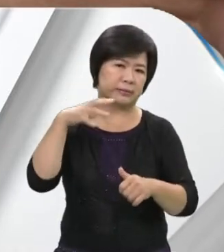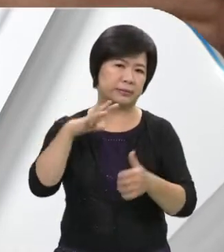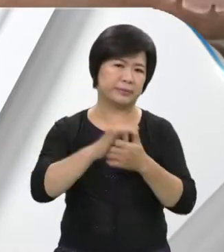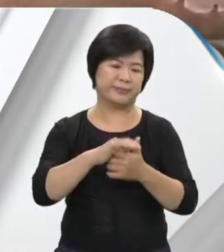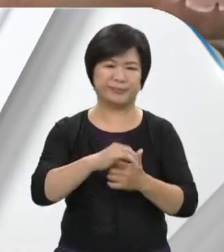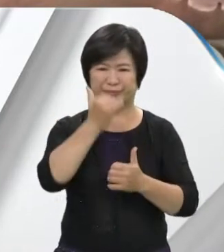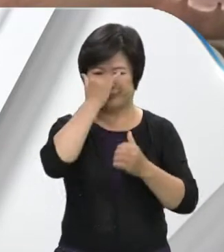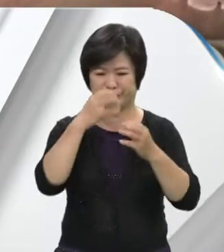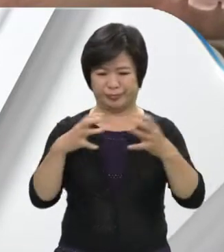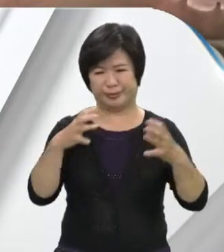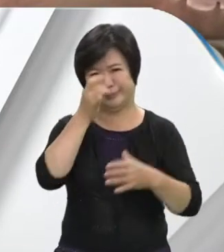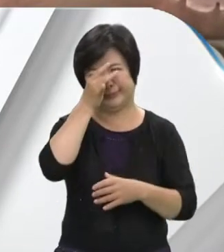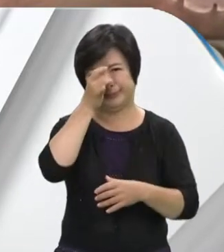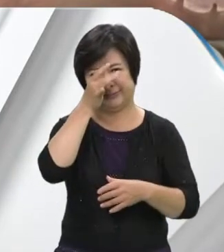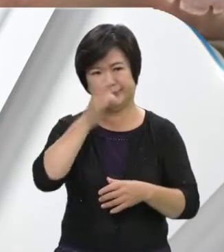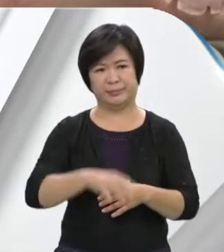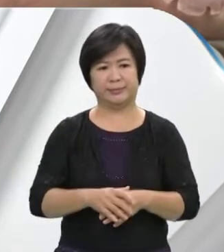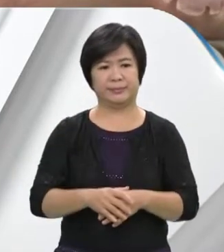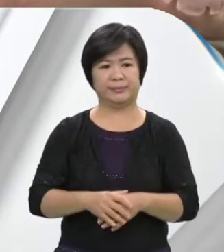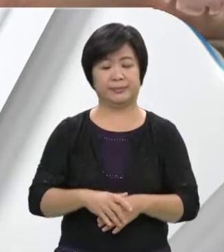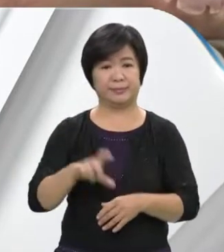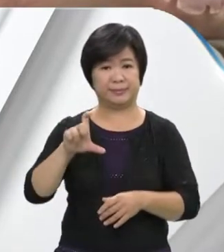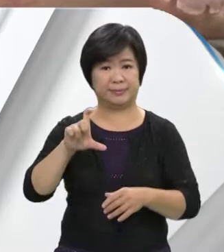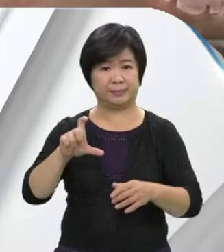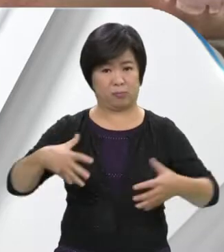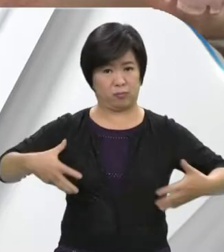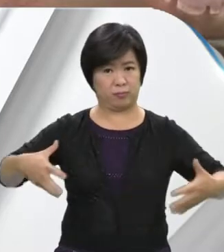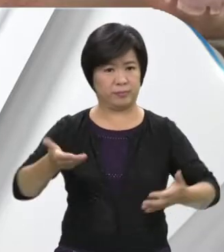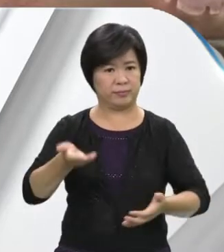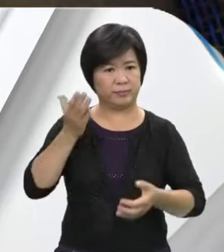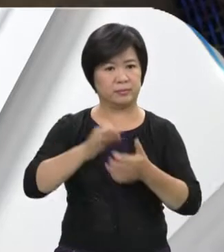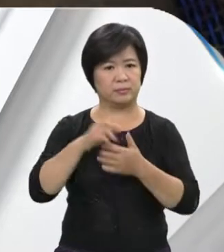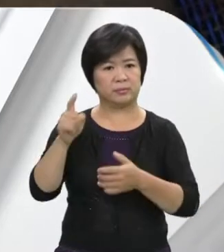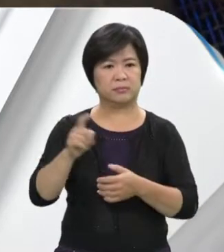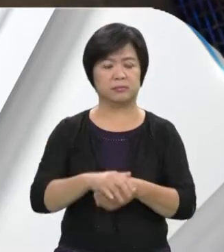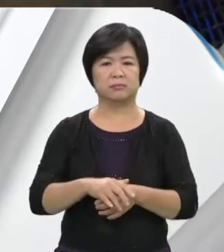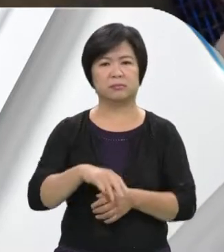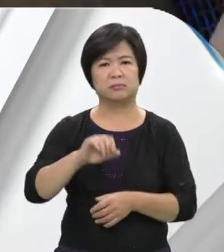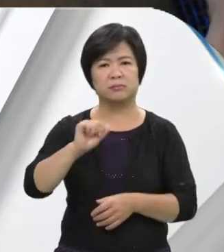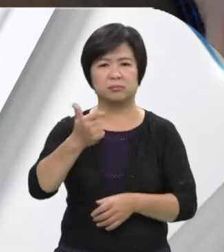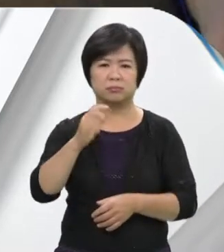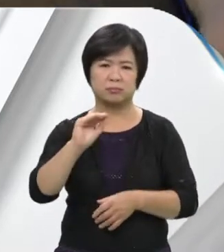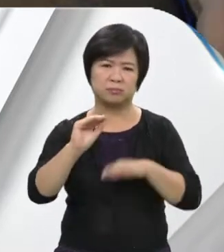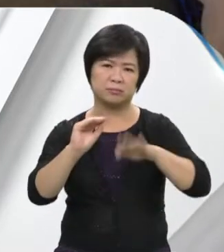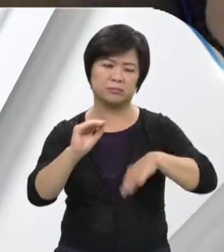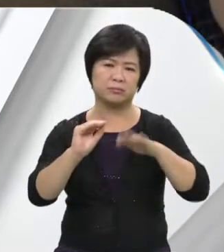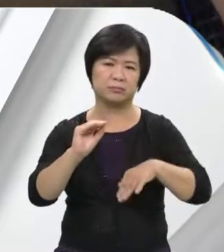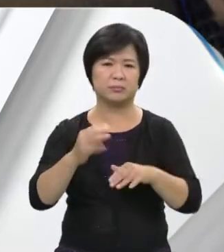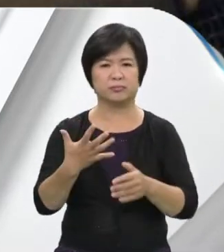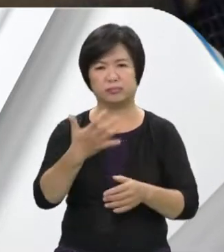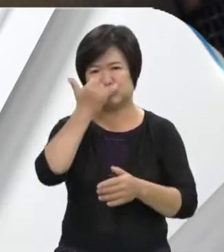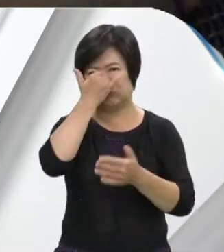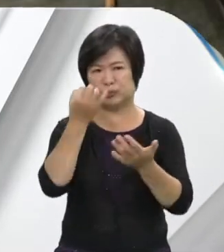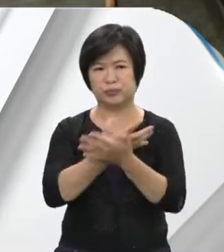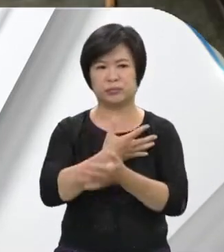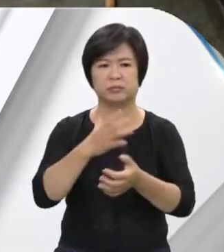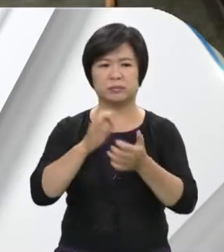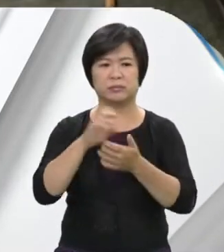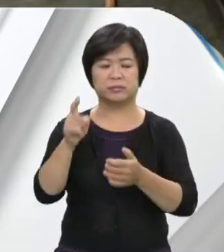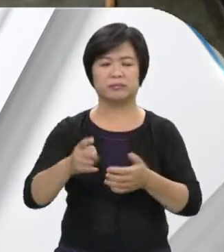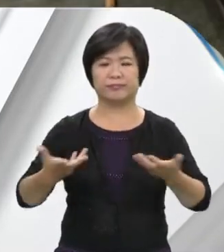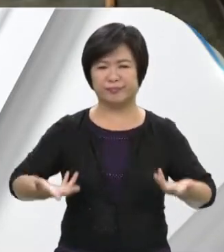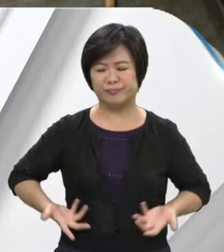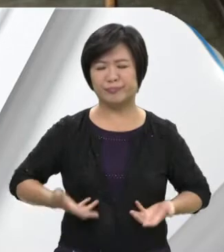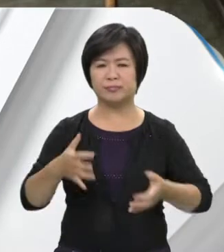开始唔上。60公斤以上的猪唔拉5-6万斤，面对猪的价是按贵，或增加休息日来引